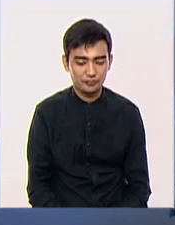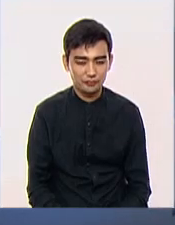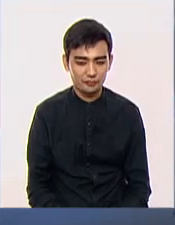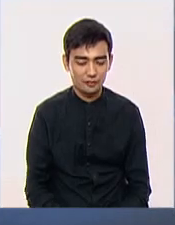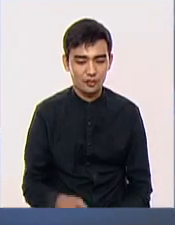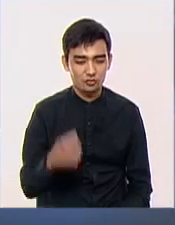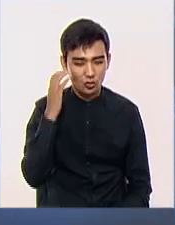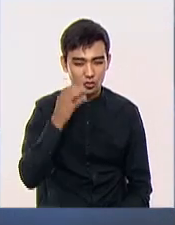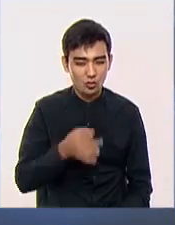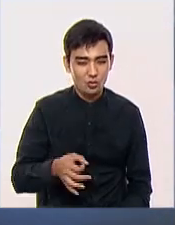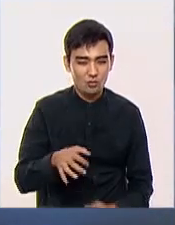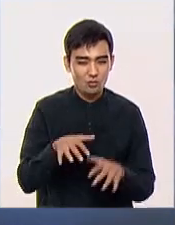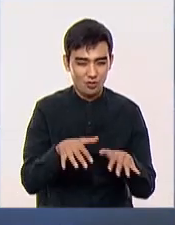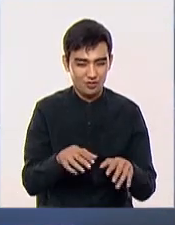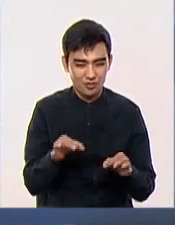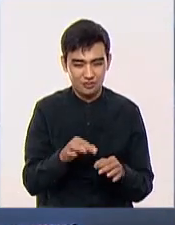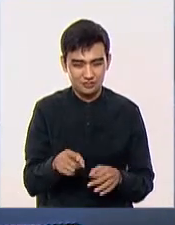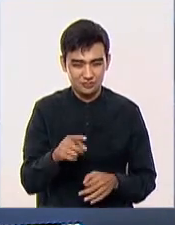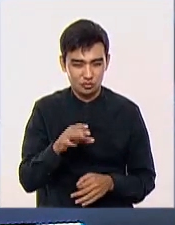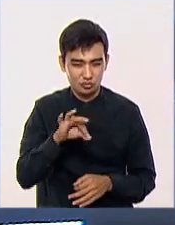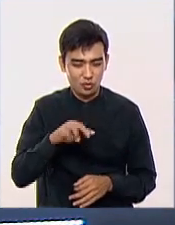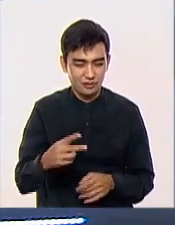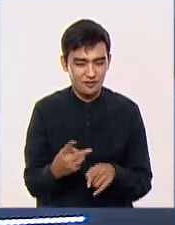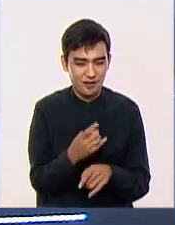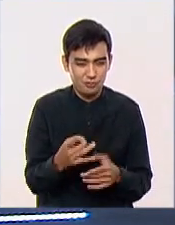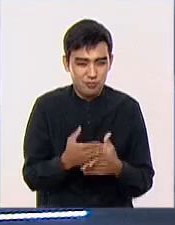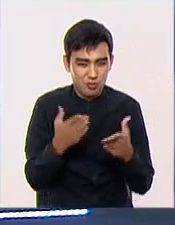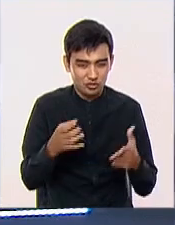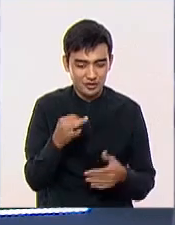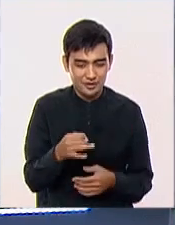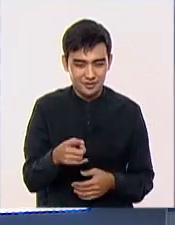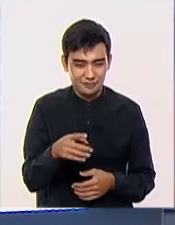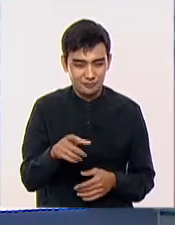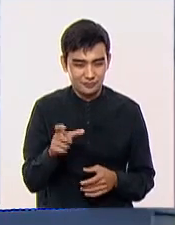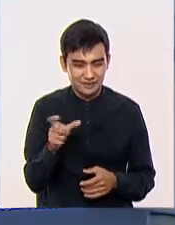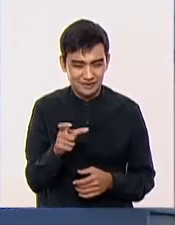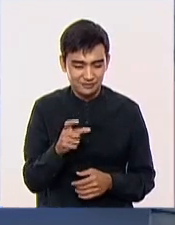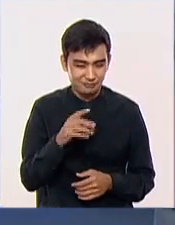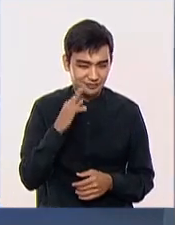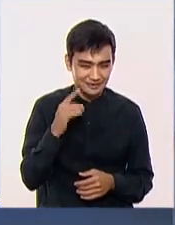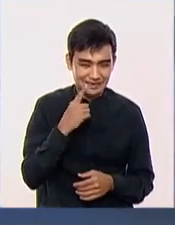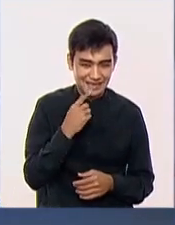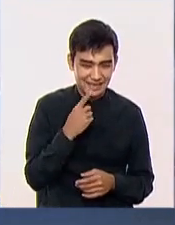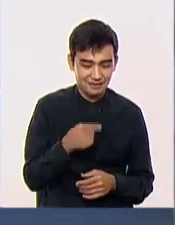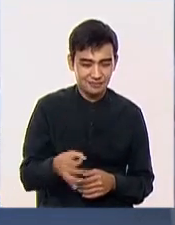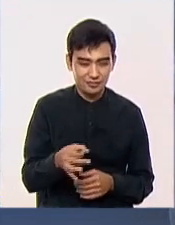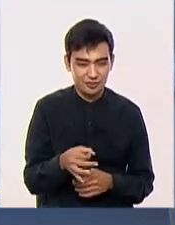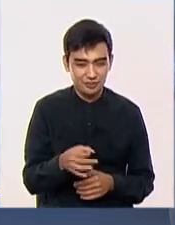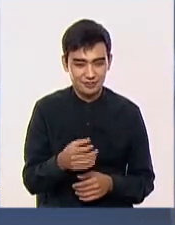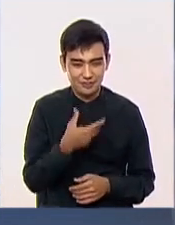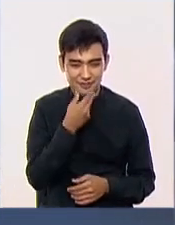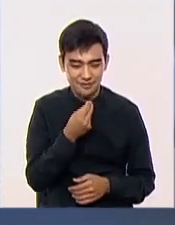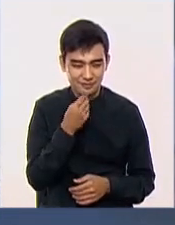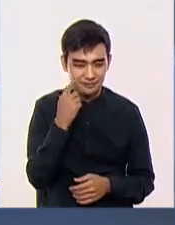Қара теңізге қарағанда тұздылығы екесе жоғары. Суы мөп-мөлдір әйгілі қызыл теңіз жағалауы әлдеқайда әдемі. Қарасаң